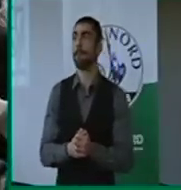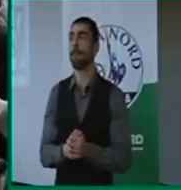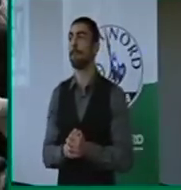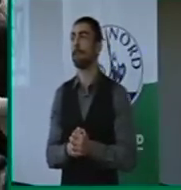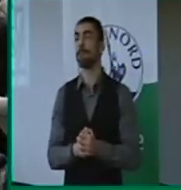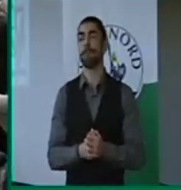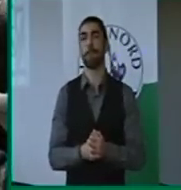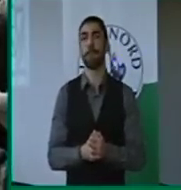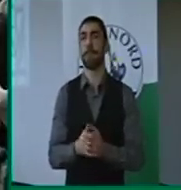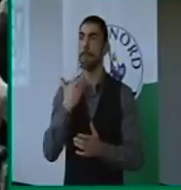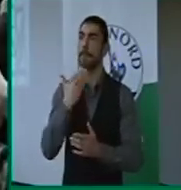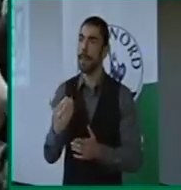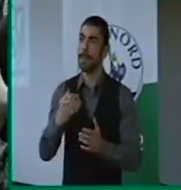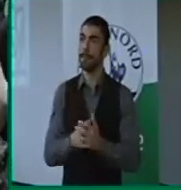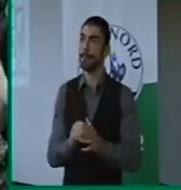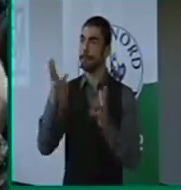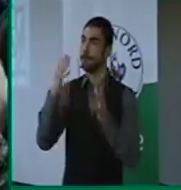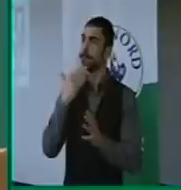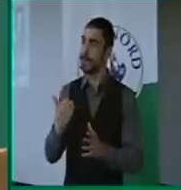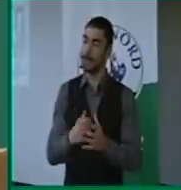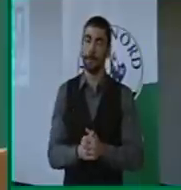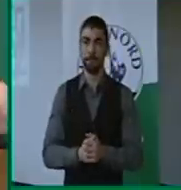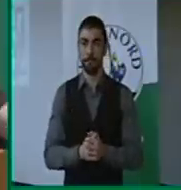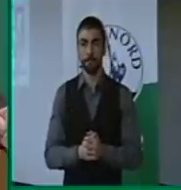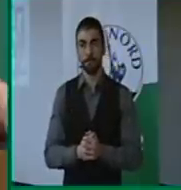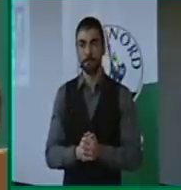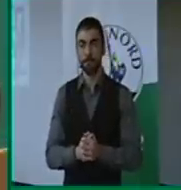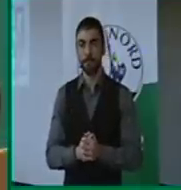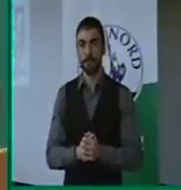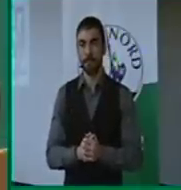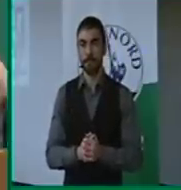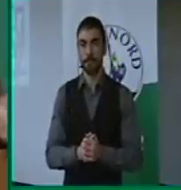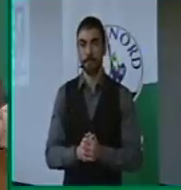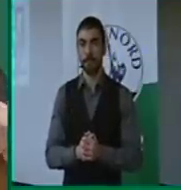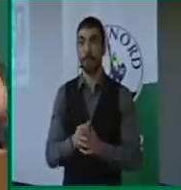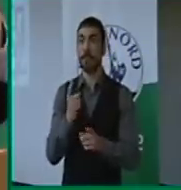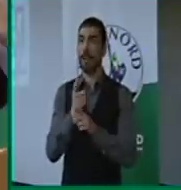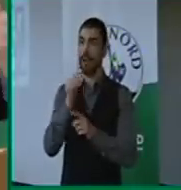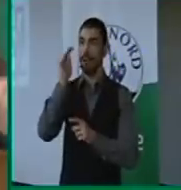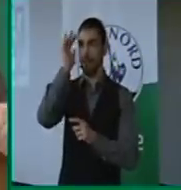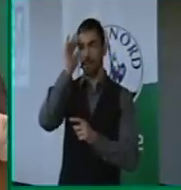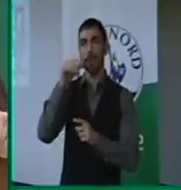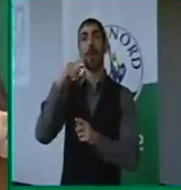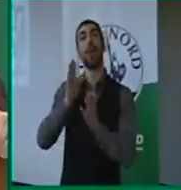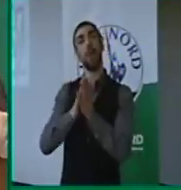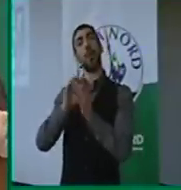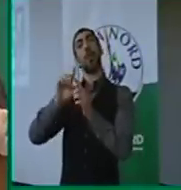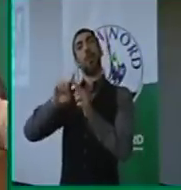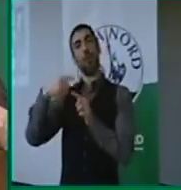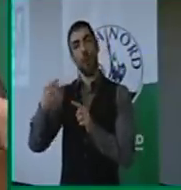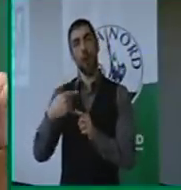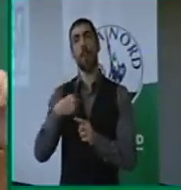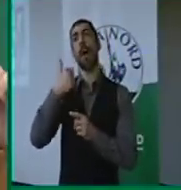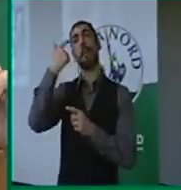quella vi ringrazio Vi ringrazio ma ascoltatemi applaudite dopo Se pensate che avrò